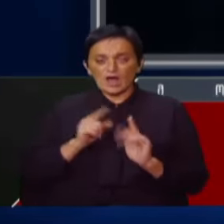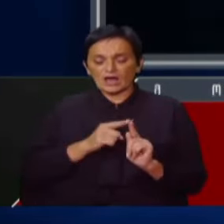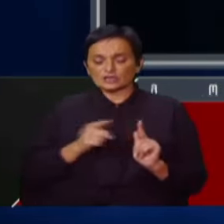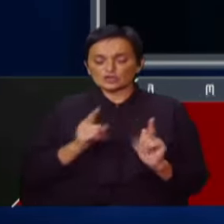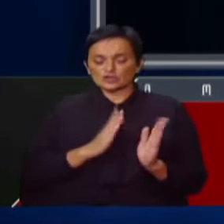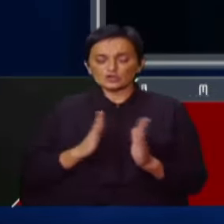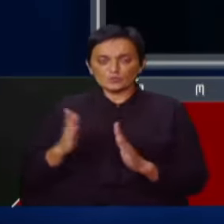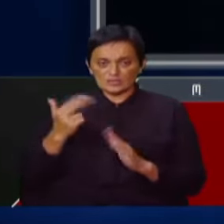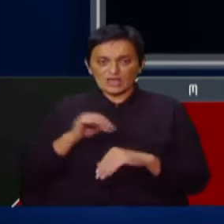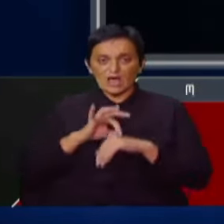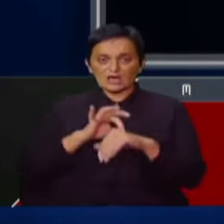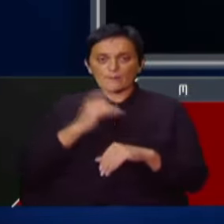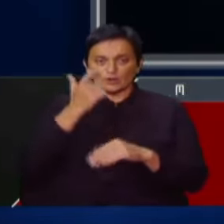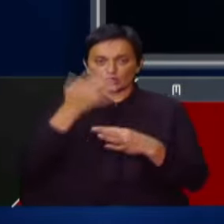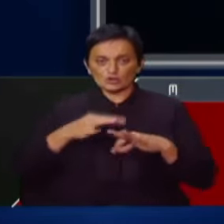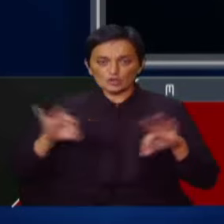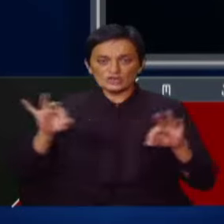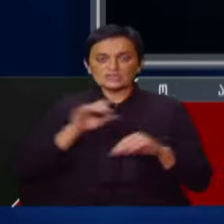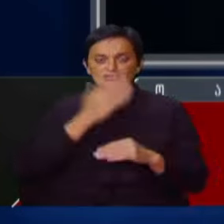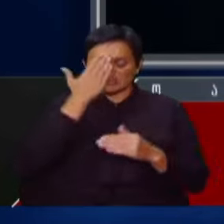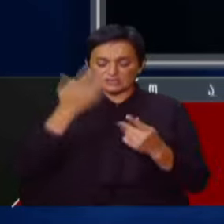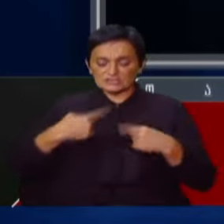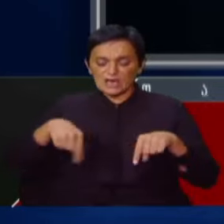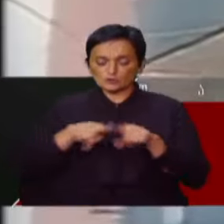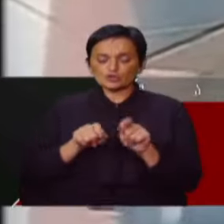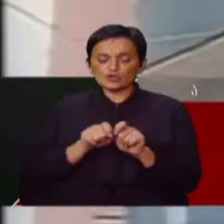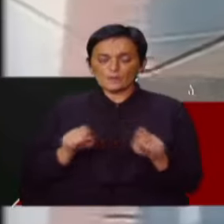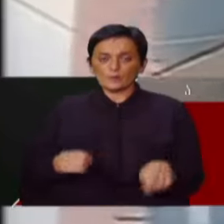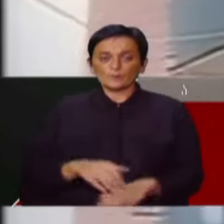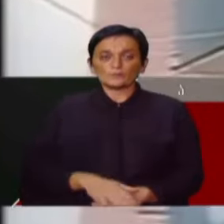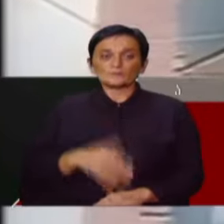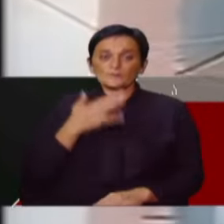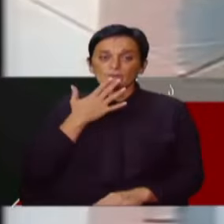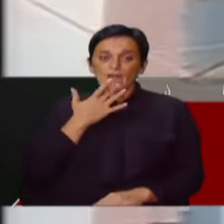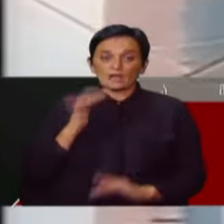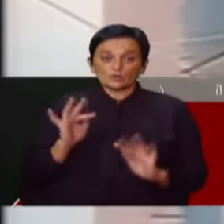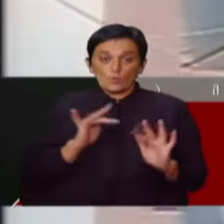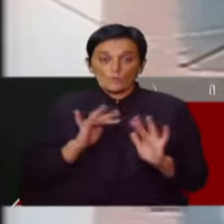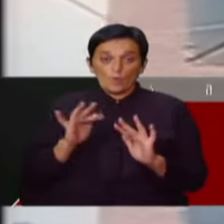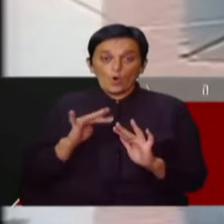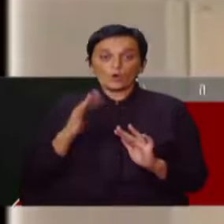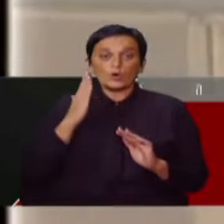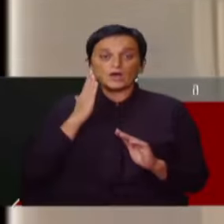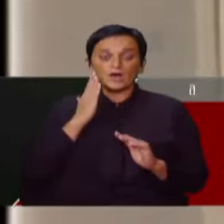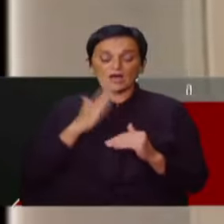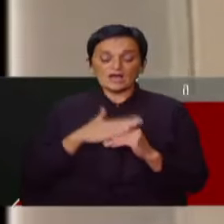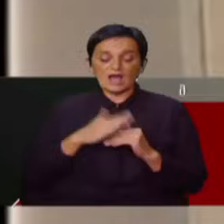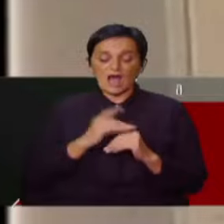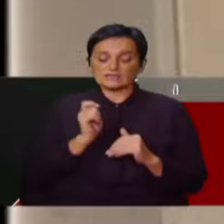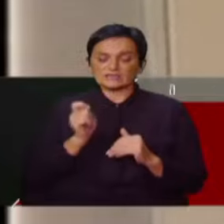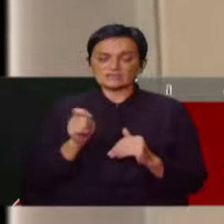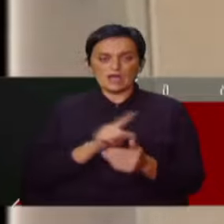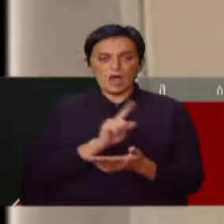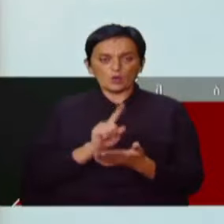და გამართული დემოკრატიული საზოგადოების წესწყობილების ჩამოყალიბებისათვის. ნაციონალური მოძრაობის გასამართლების აუცილებლობაზე